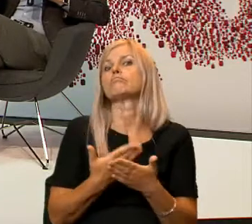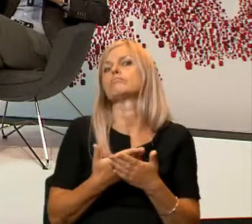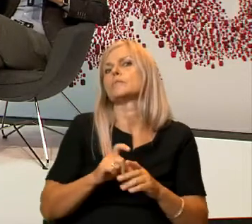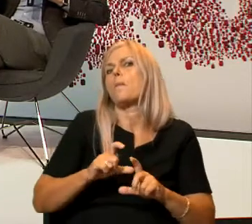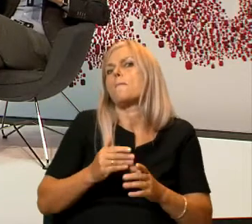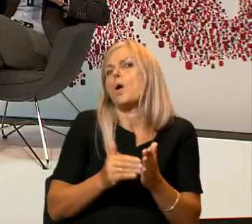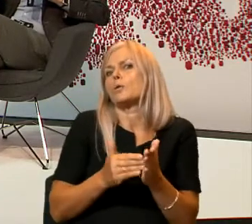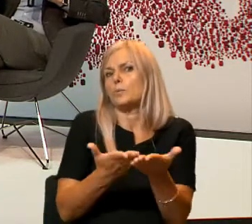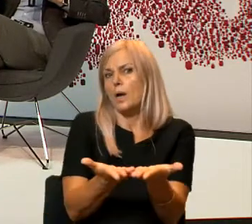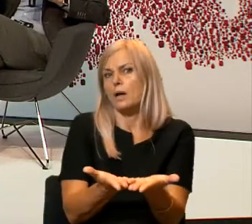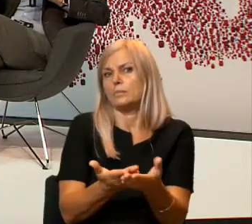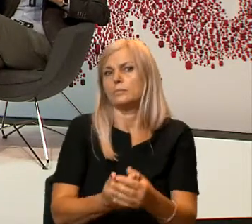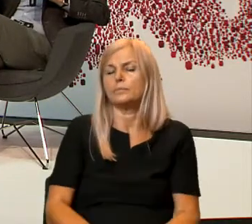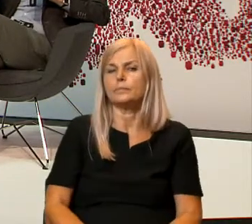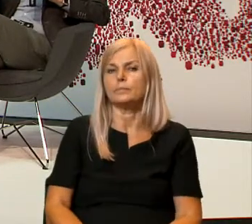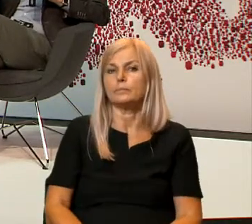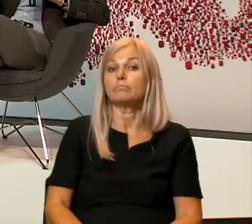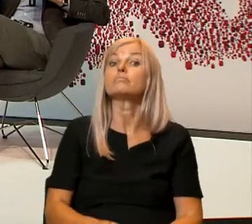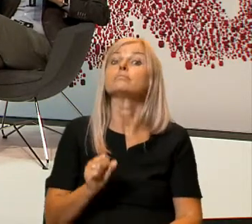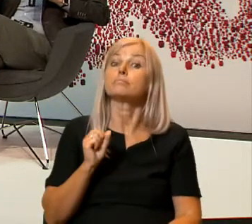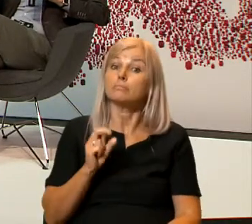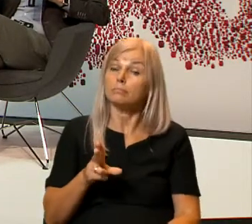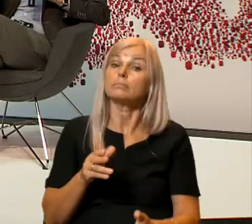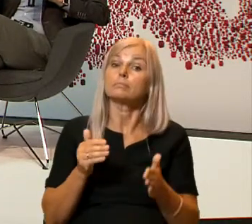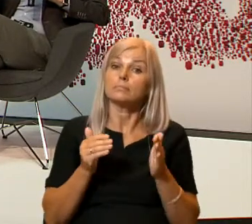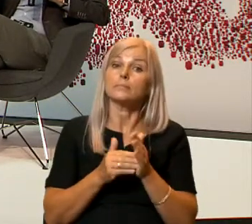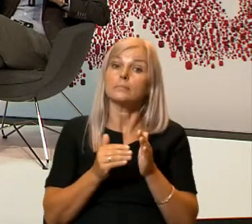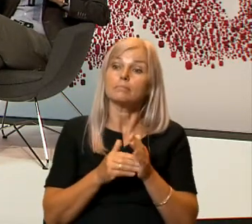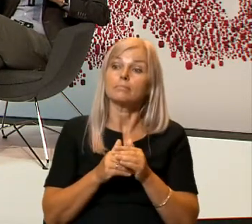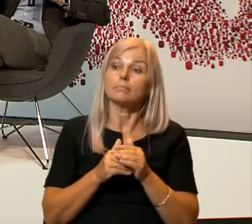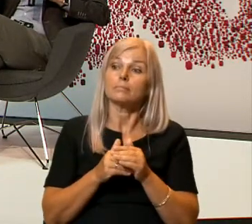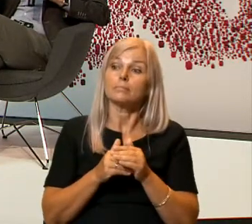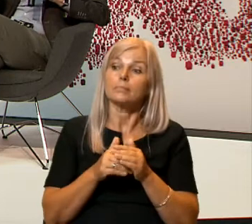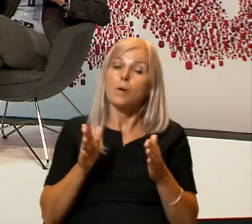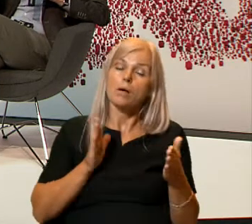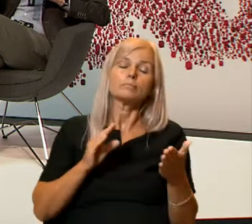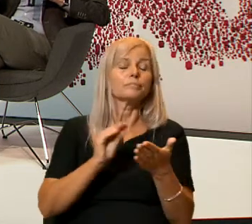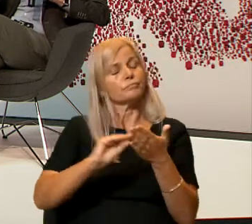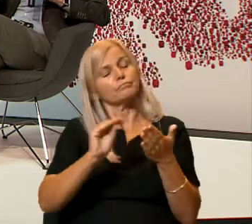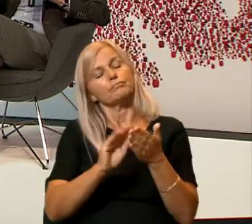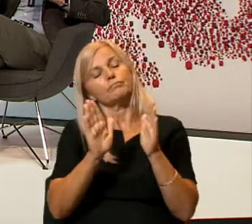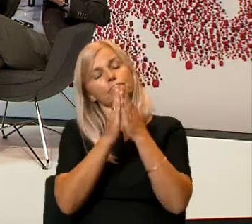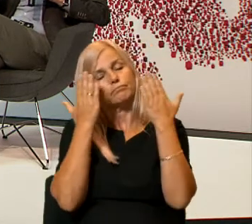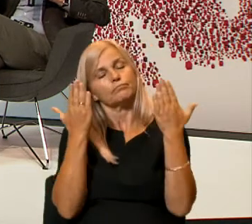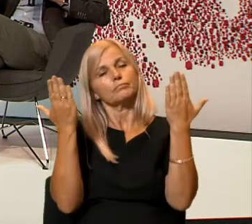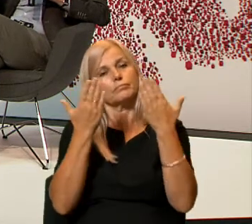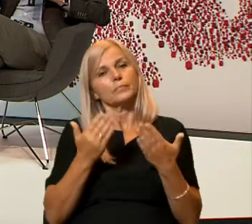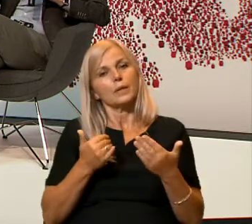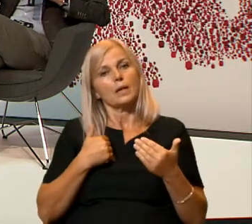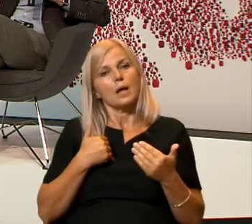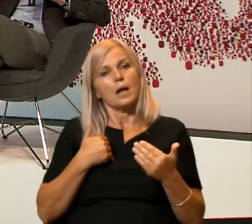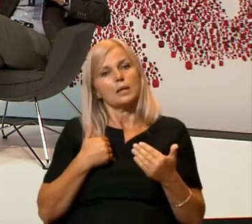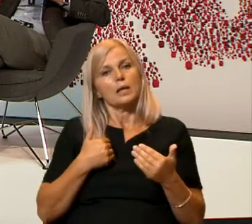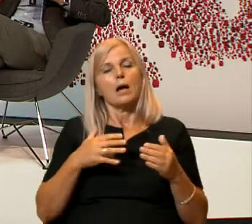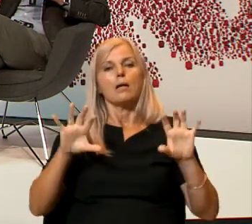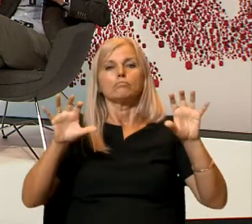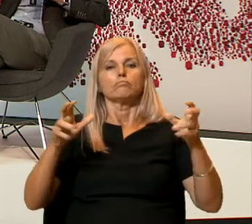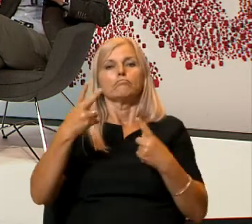potrzebujemy? Potrzebujemy, napisałem artykuł, który jest temu poświęcony, potrzebujemy mediów